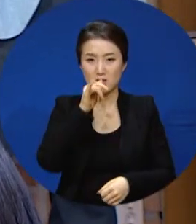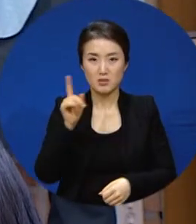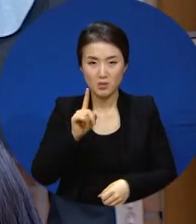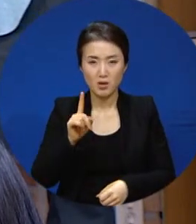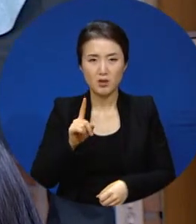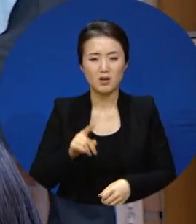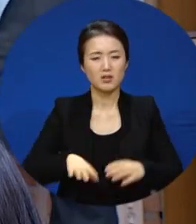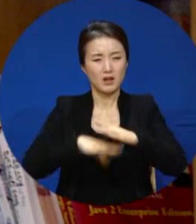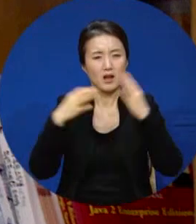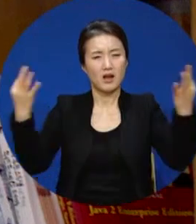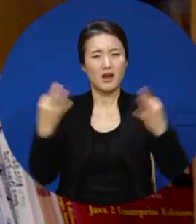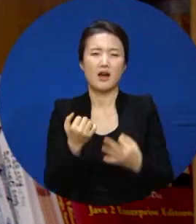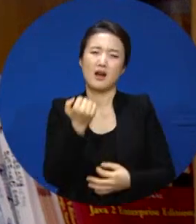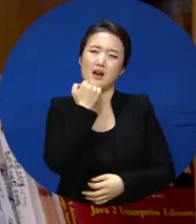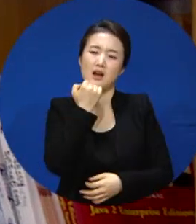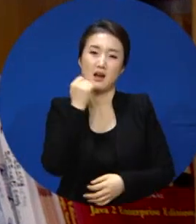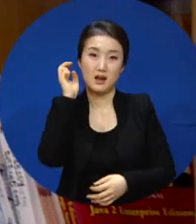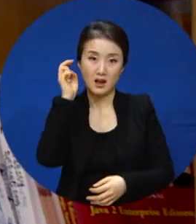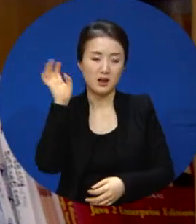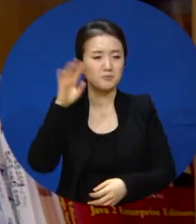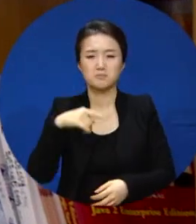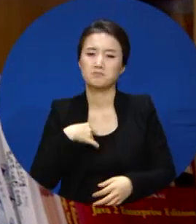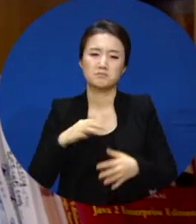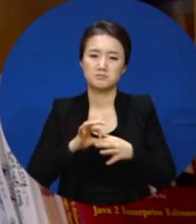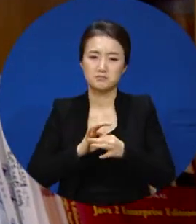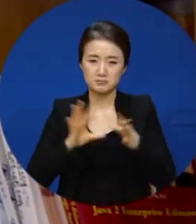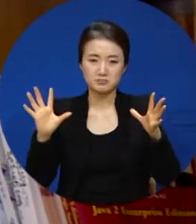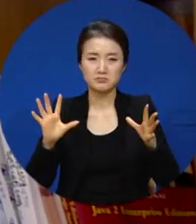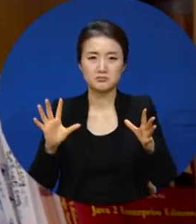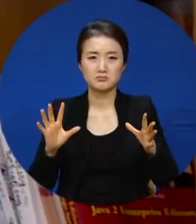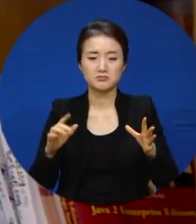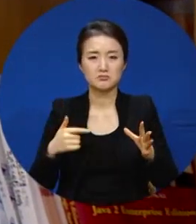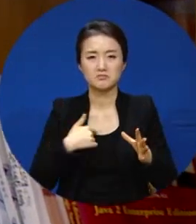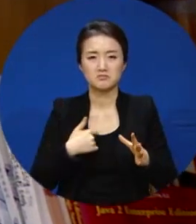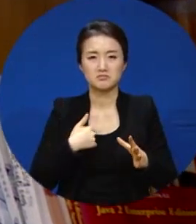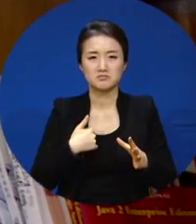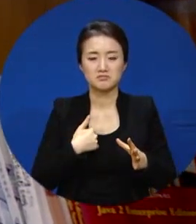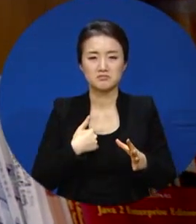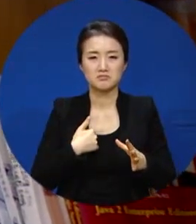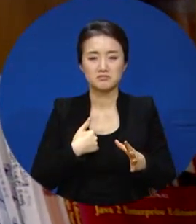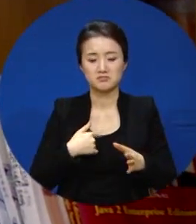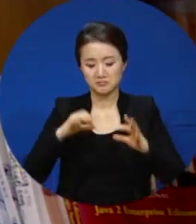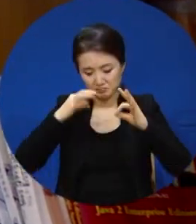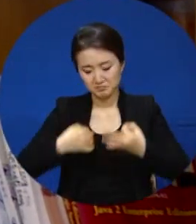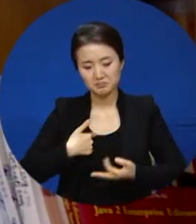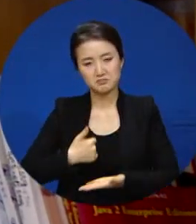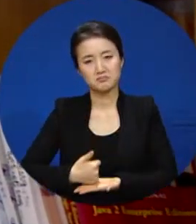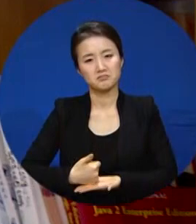겠지 그때는 괜찮아서 딴 촌 중 받으면 됐거든 누구로부터